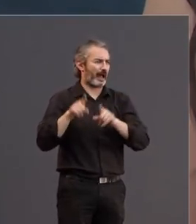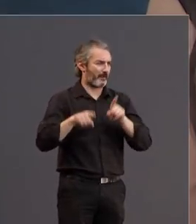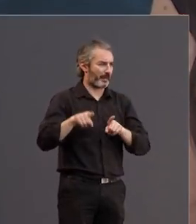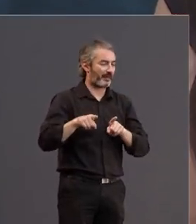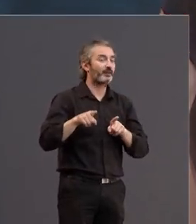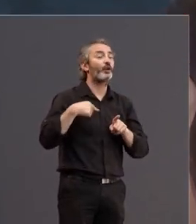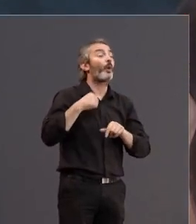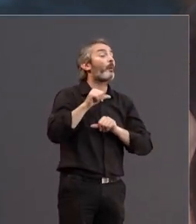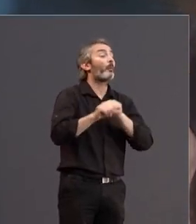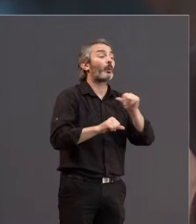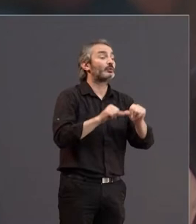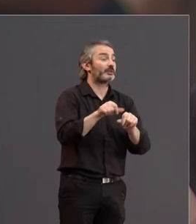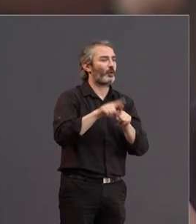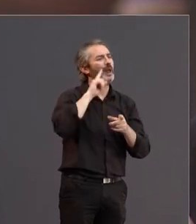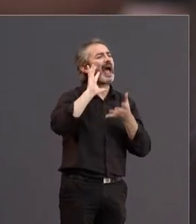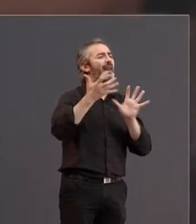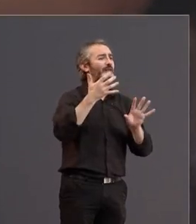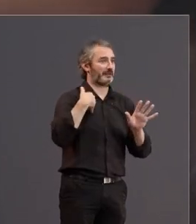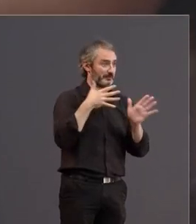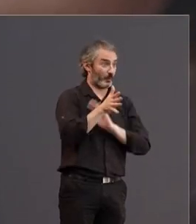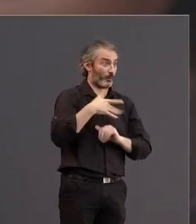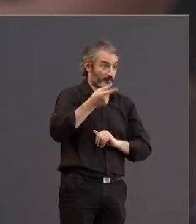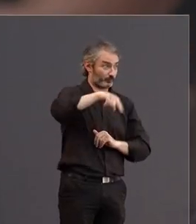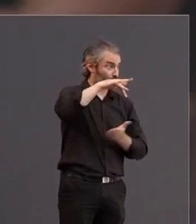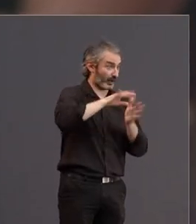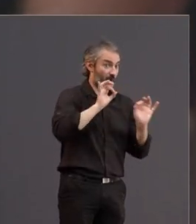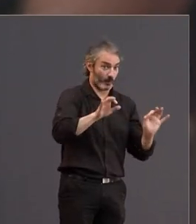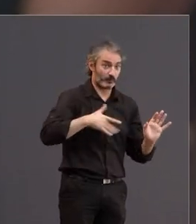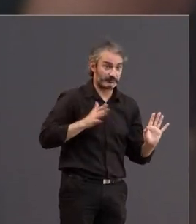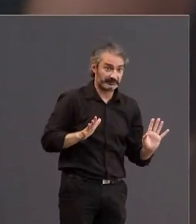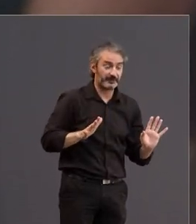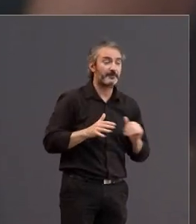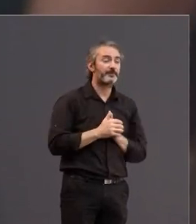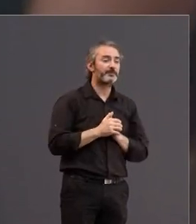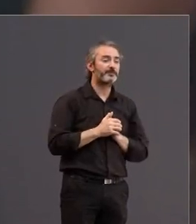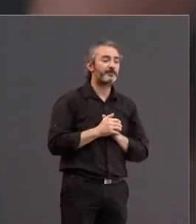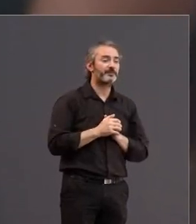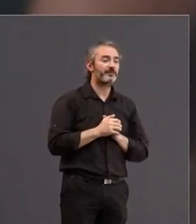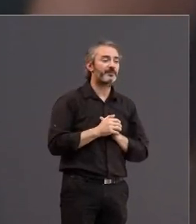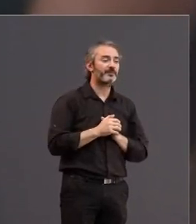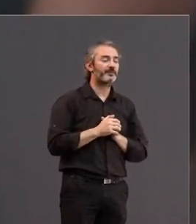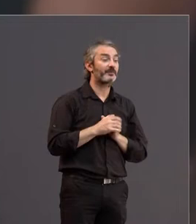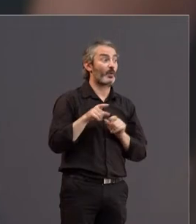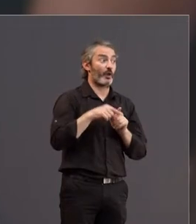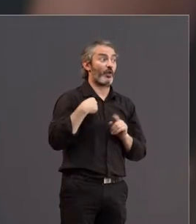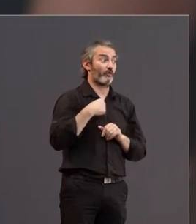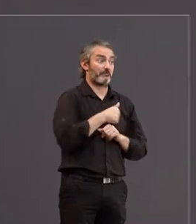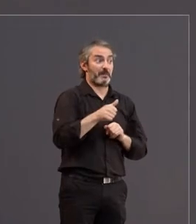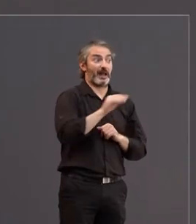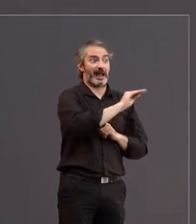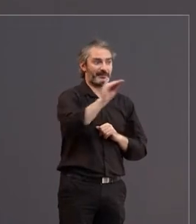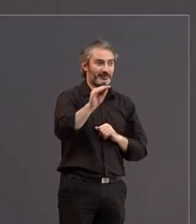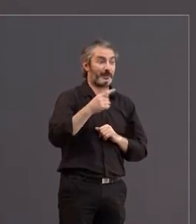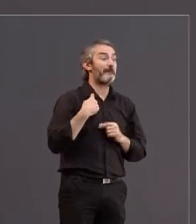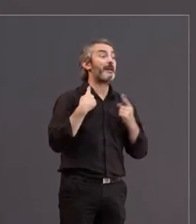vull explicar bueno, això, aquesta anècdota, perquè és una cosa que ens pot passar a tots i bueno, com a mínim tenir una miqueta l'avís. No? Mireu, el primer